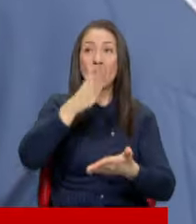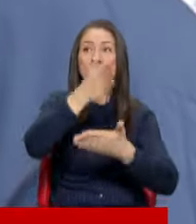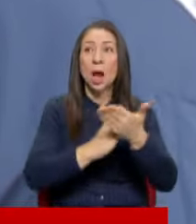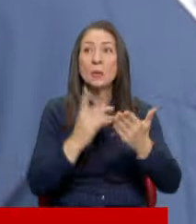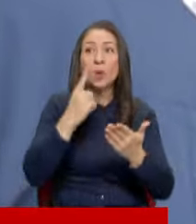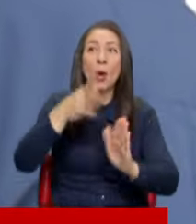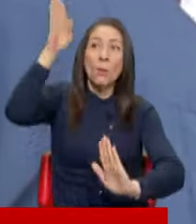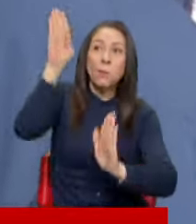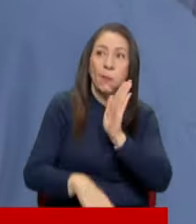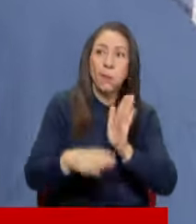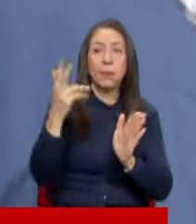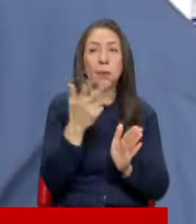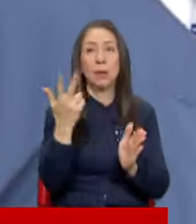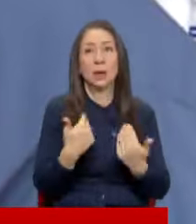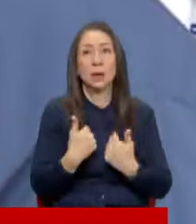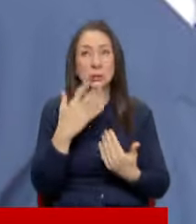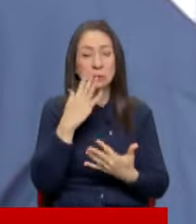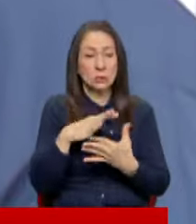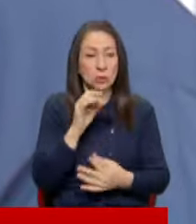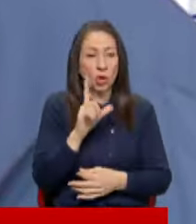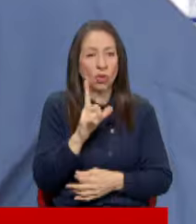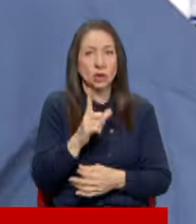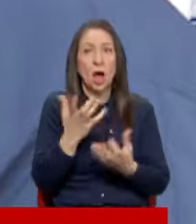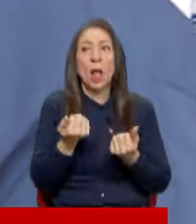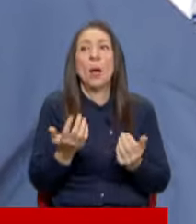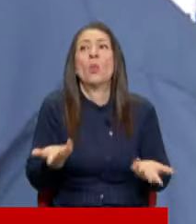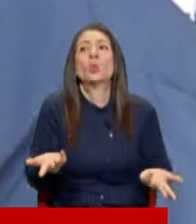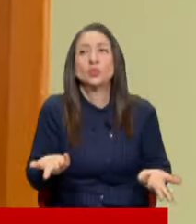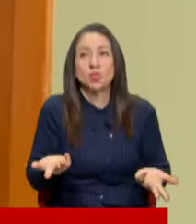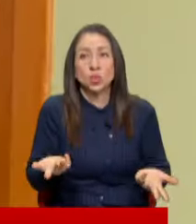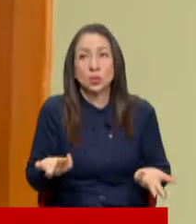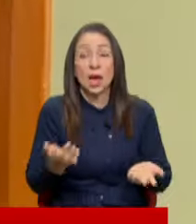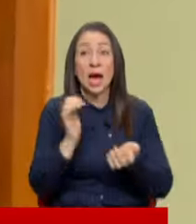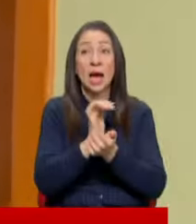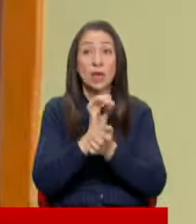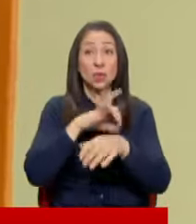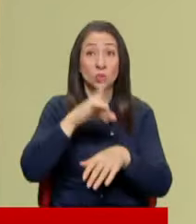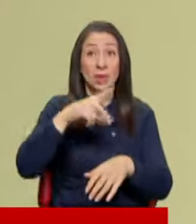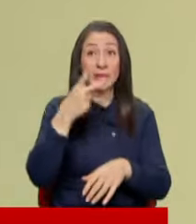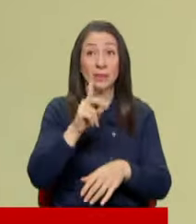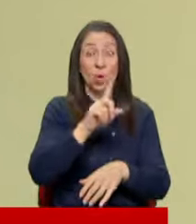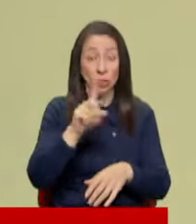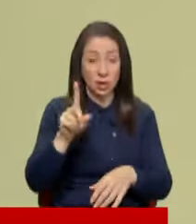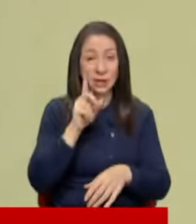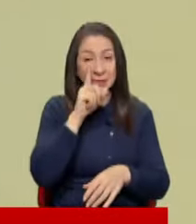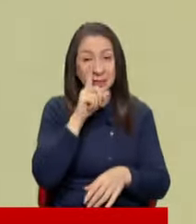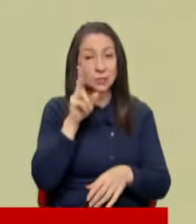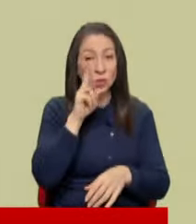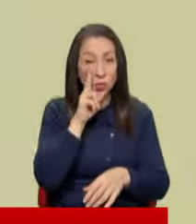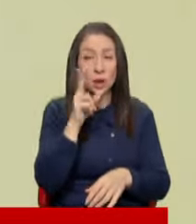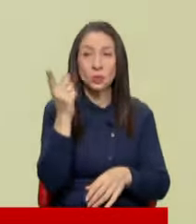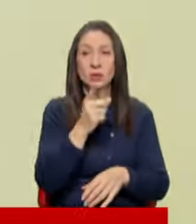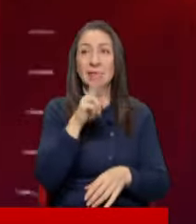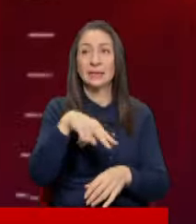yarıya kadar düşüş yaşanıyor insani ihtiyaçlarımızı bile karşılayamıyor aile hekimleri 2010'da nisan sonunda